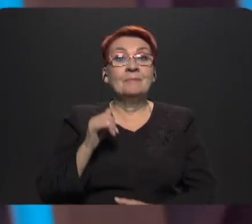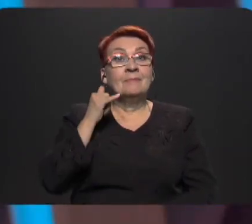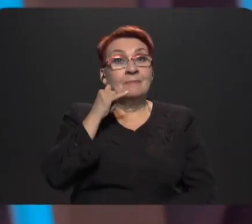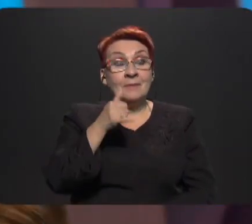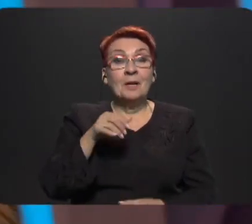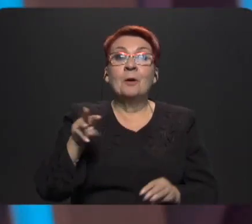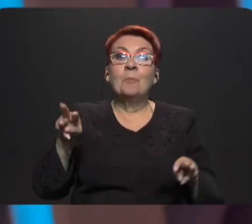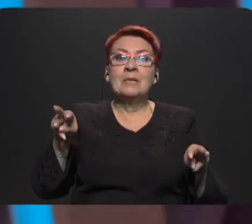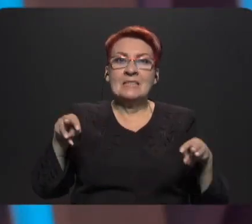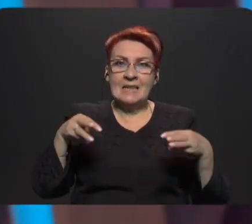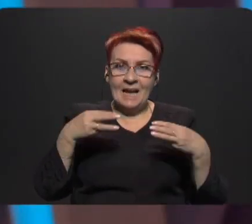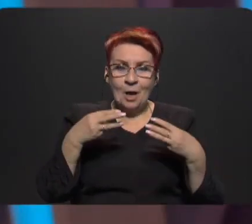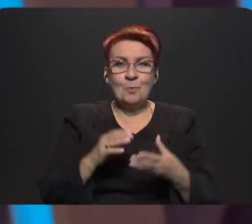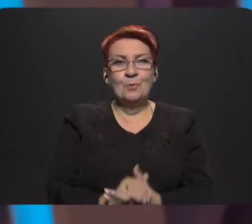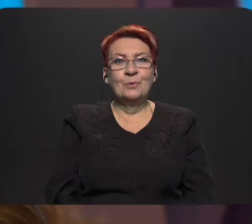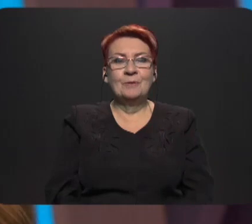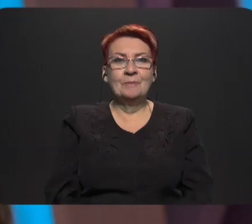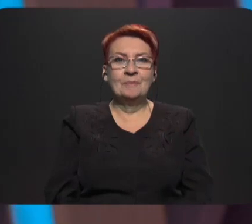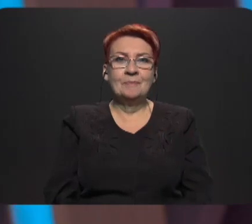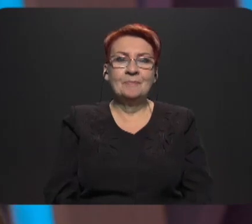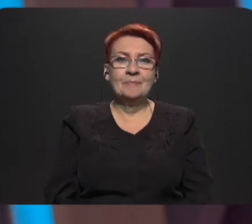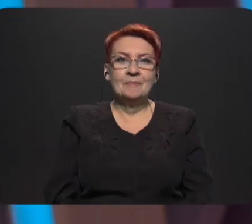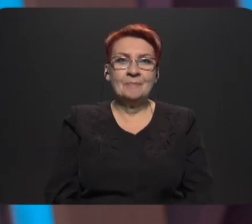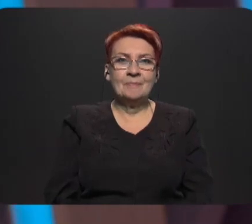скайпу сегодня. Давайте обратимся к нашей видеостене.